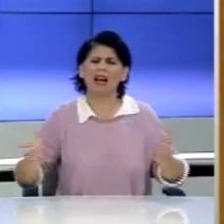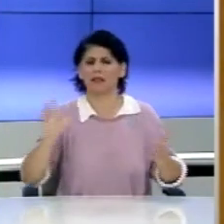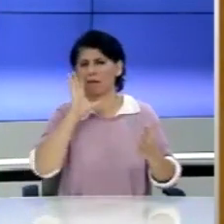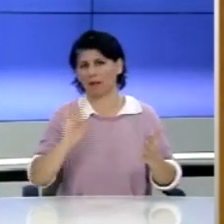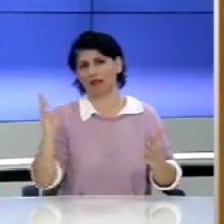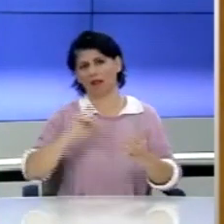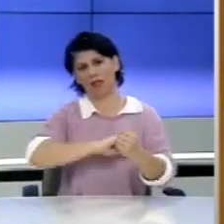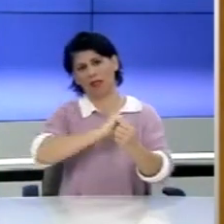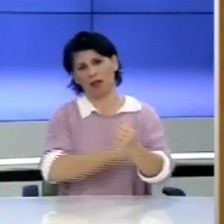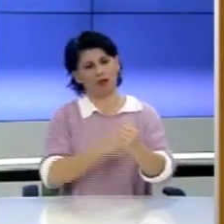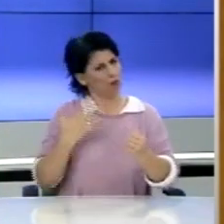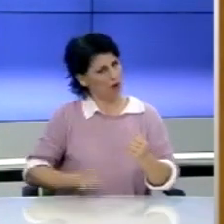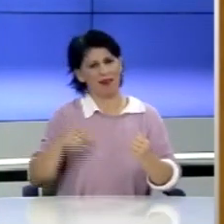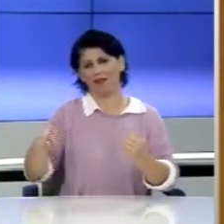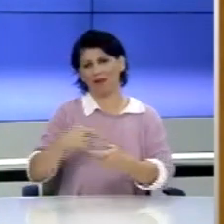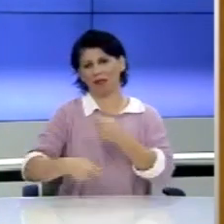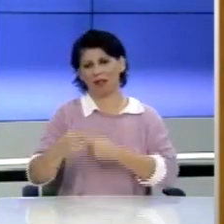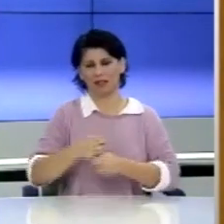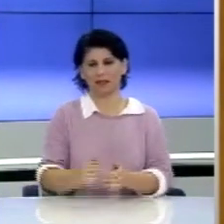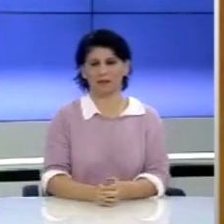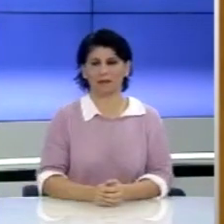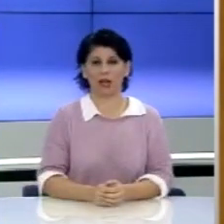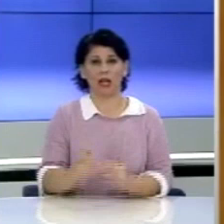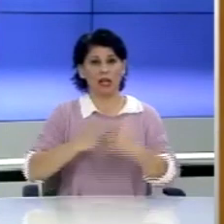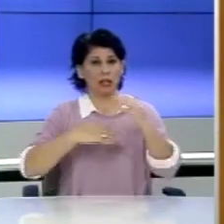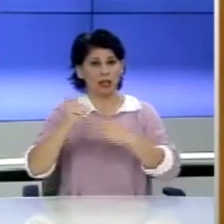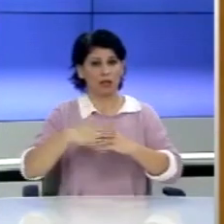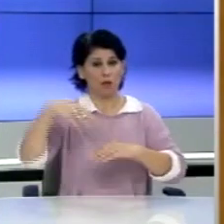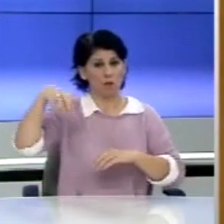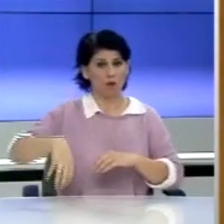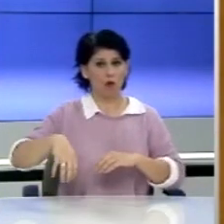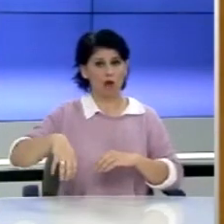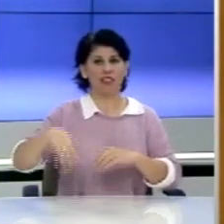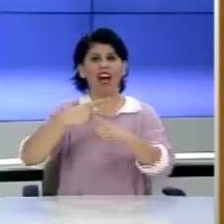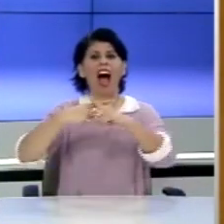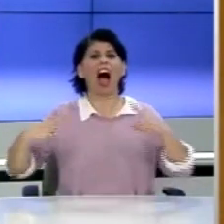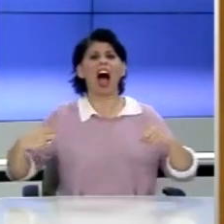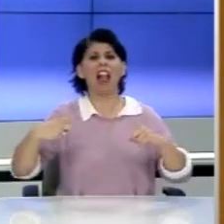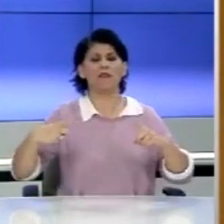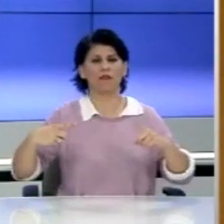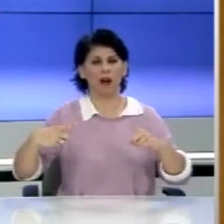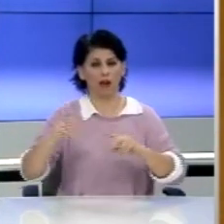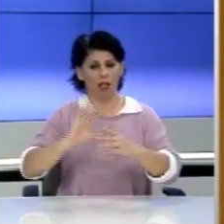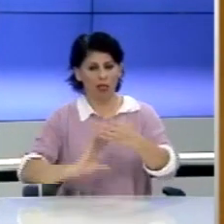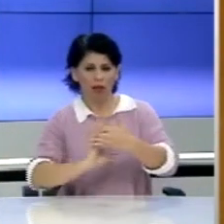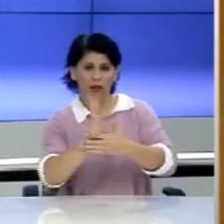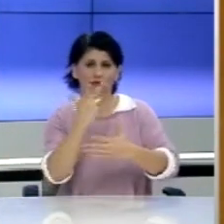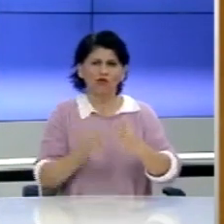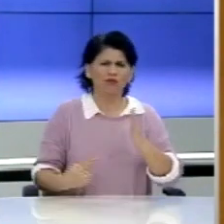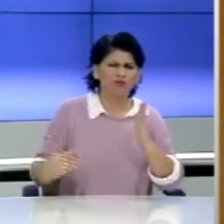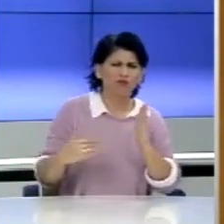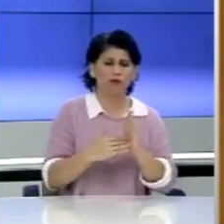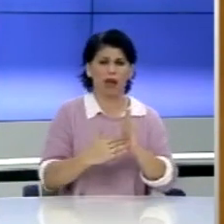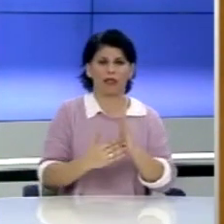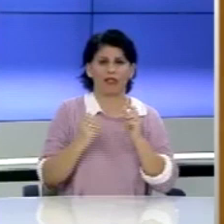πραγματικά δυνατότητες που έχει. Την κατασκευή μονάδας ανοξείδωτου χάλιβα, όπου θα αναπτυχθούν χιλιάδες νέες